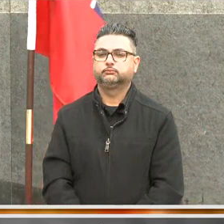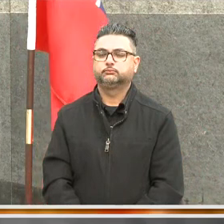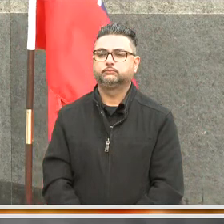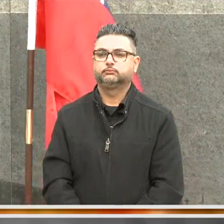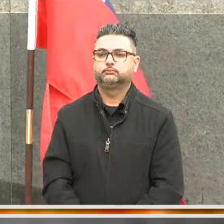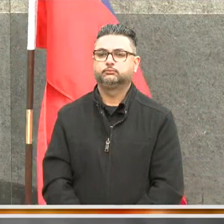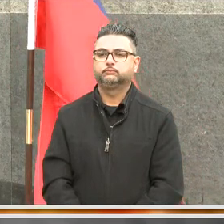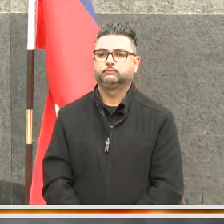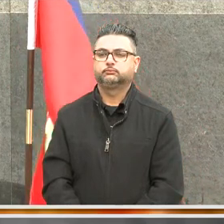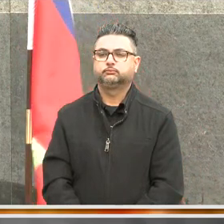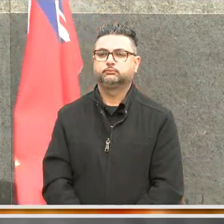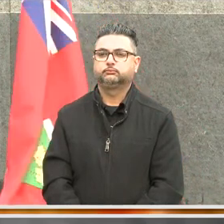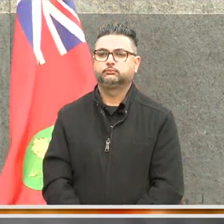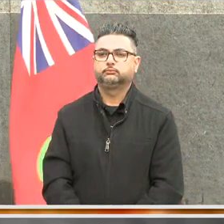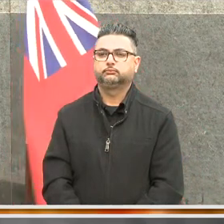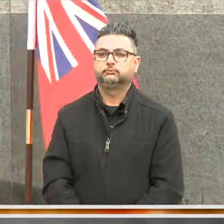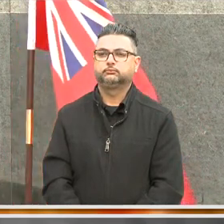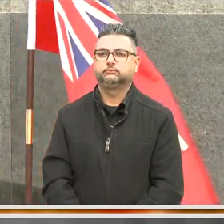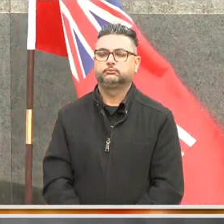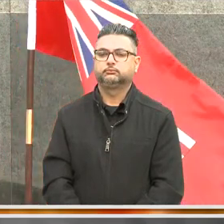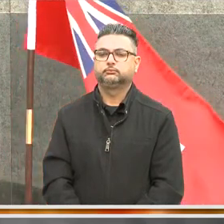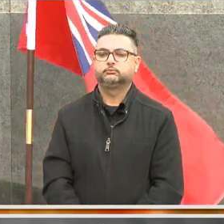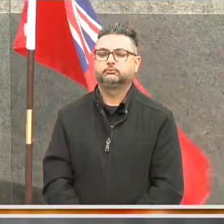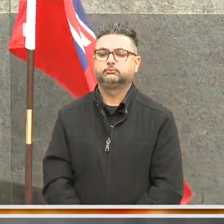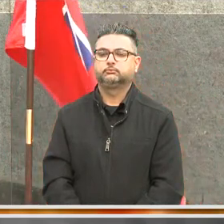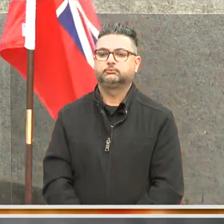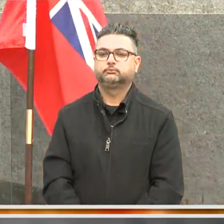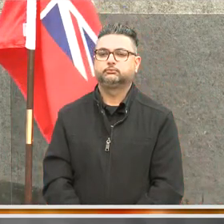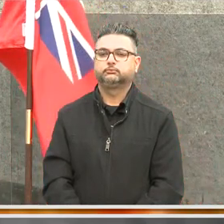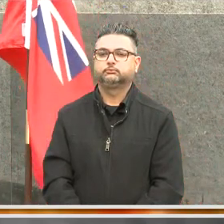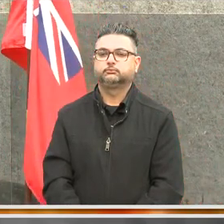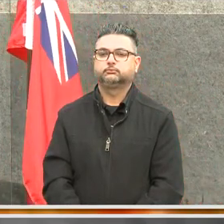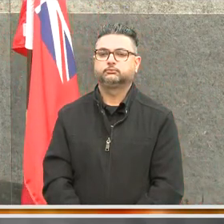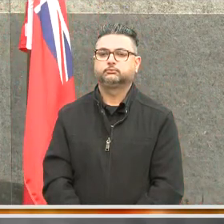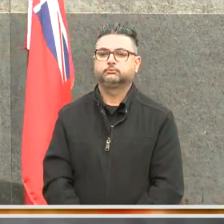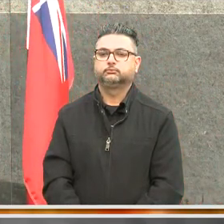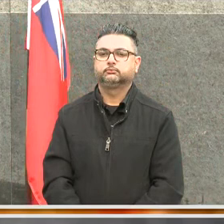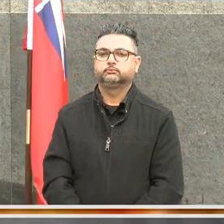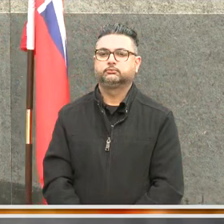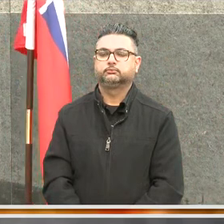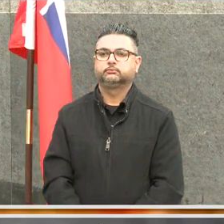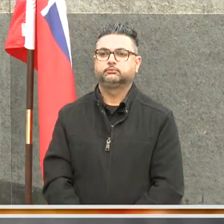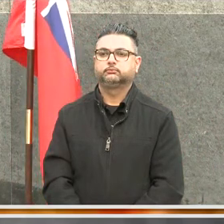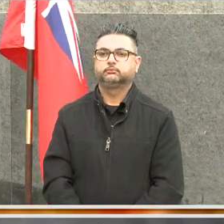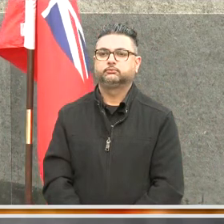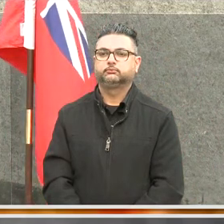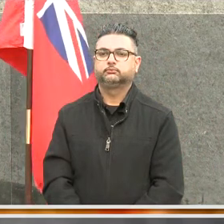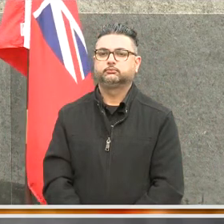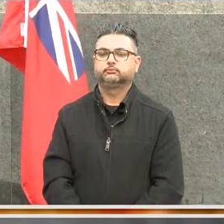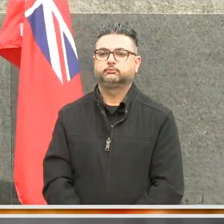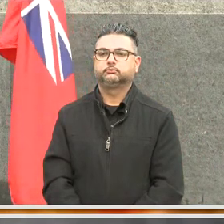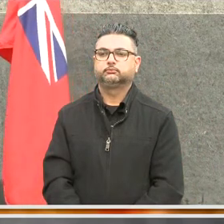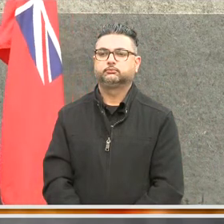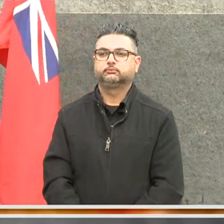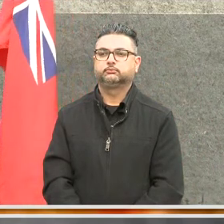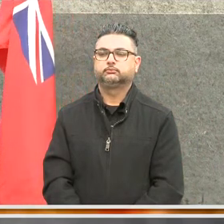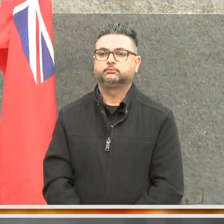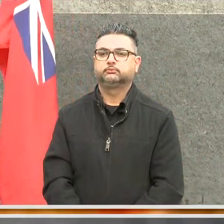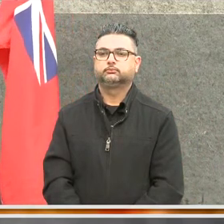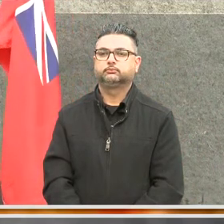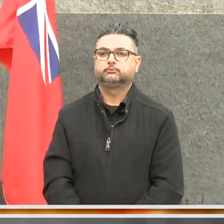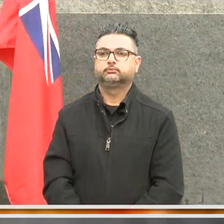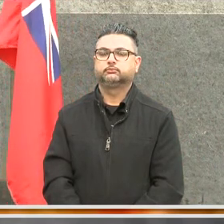c'est réunir à nouveau ce qui était autrefois déchiré. Il est notre devoir solennel de